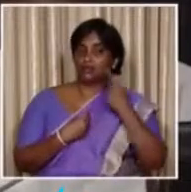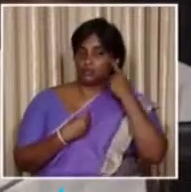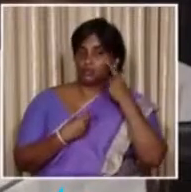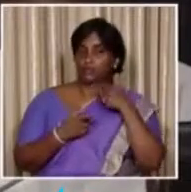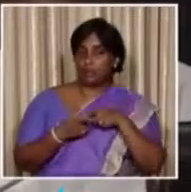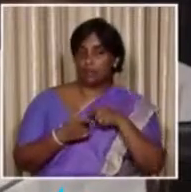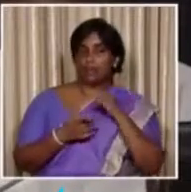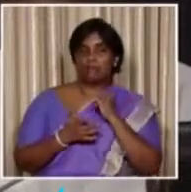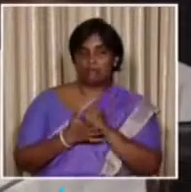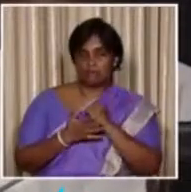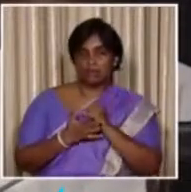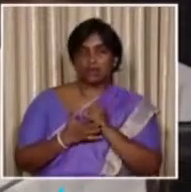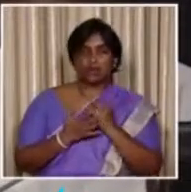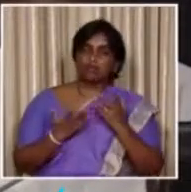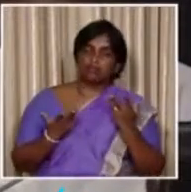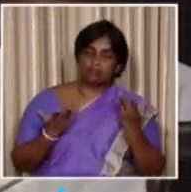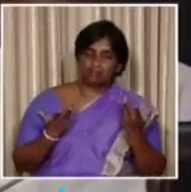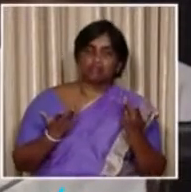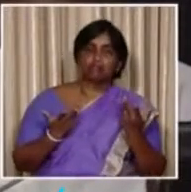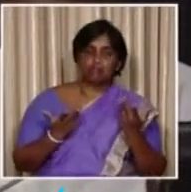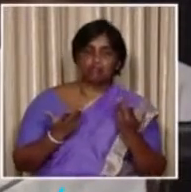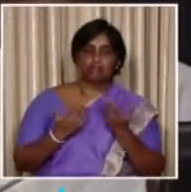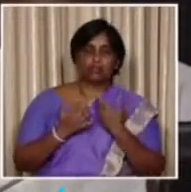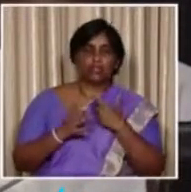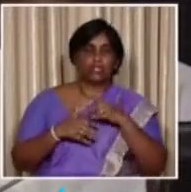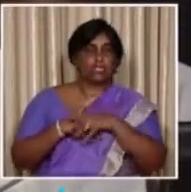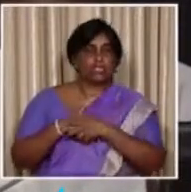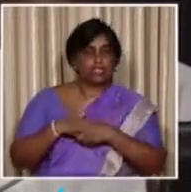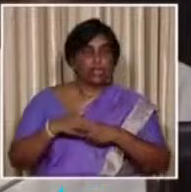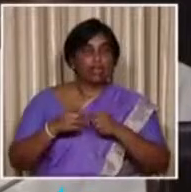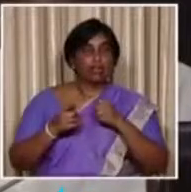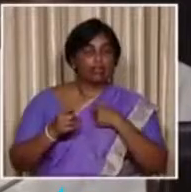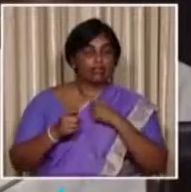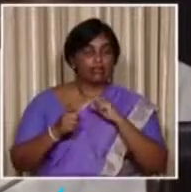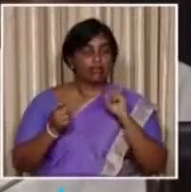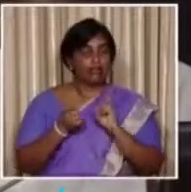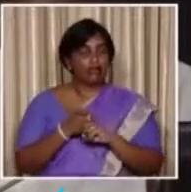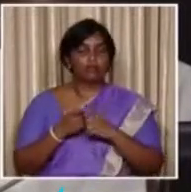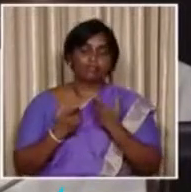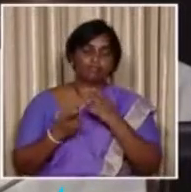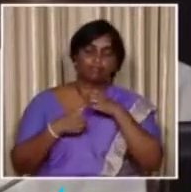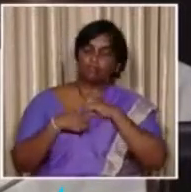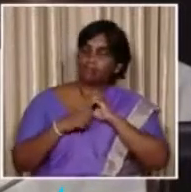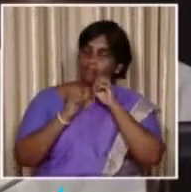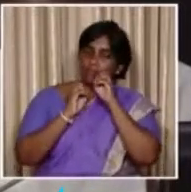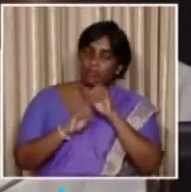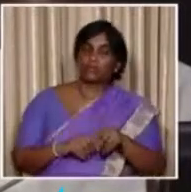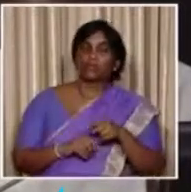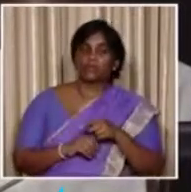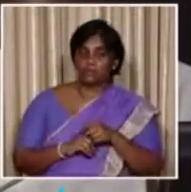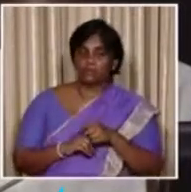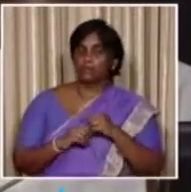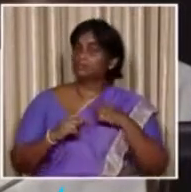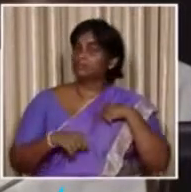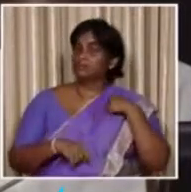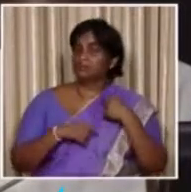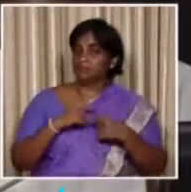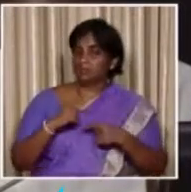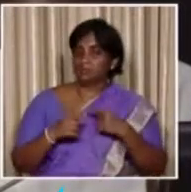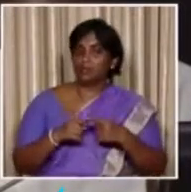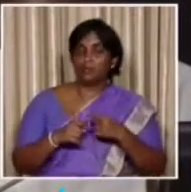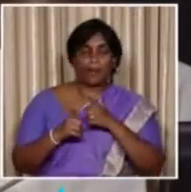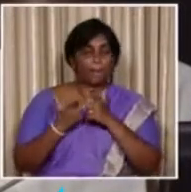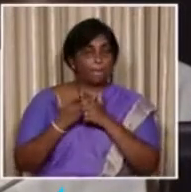වැඩේ වැරදි නමුත් කරන්න දෙයක් නැහැ එයාම හදාගත්ත ජාතිවාදී බලවේග වලට එයා යටත් වුණා එතනින් ඇවිල්ලා